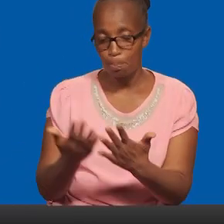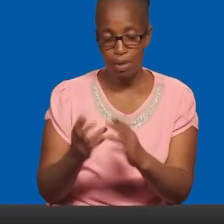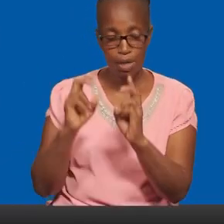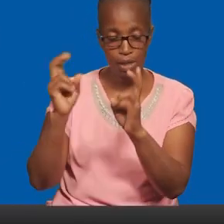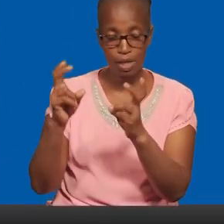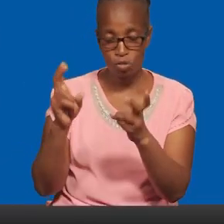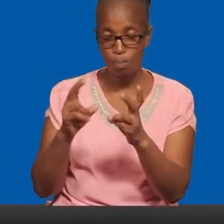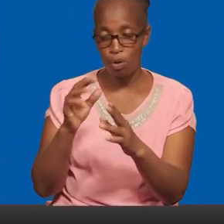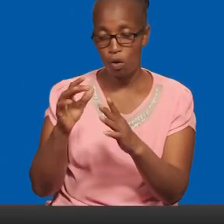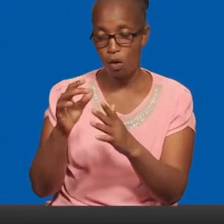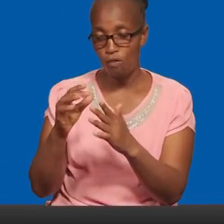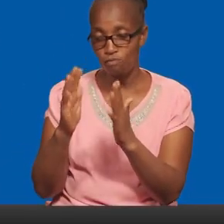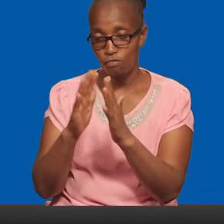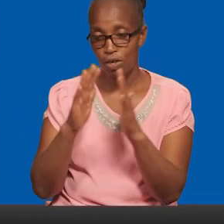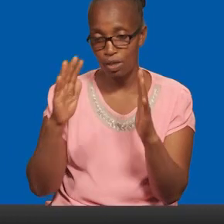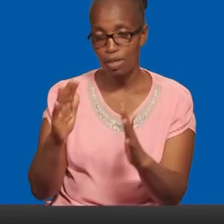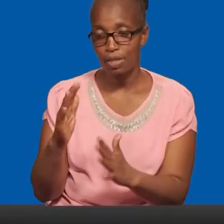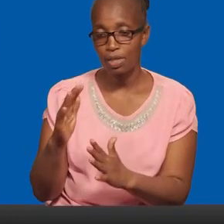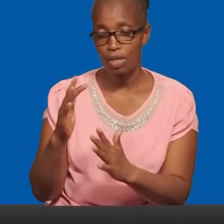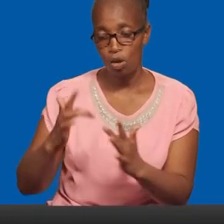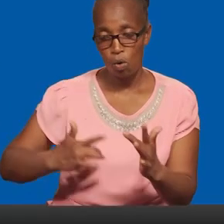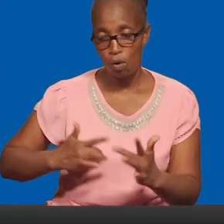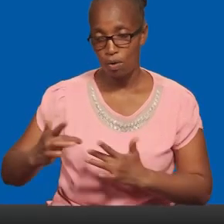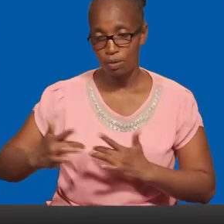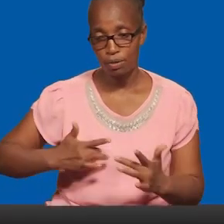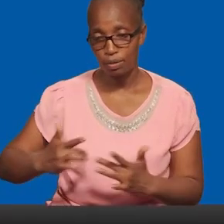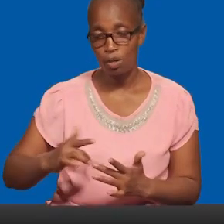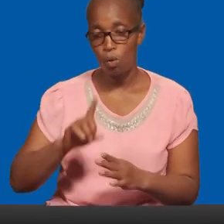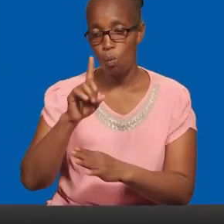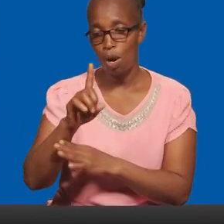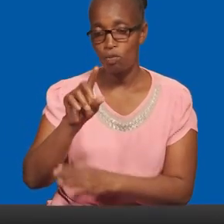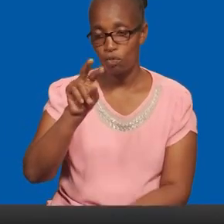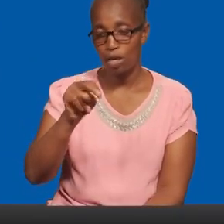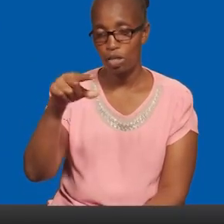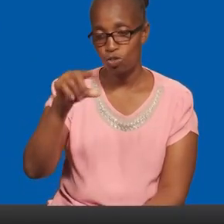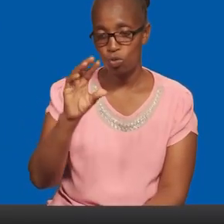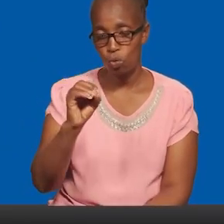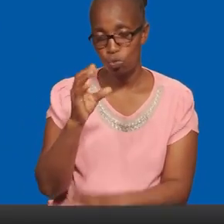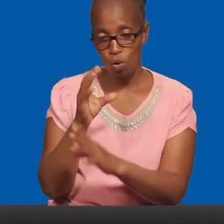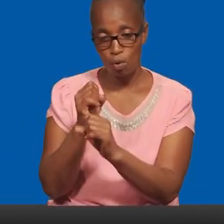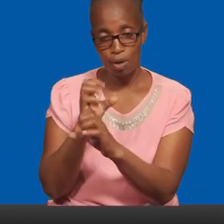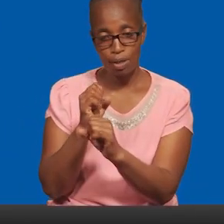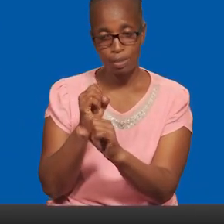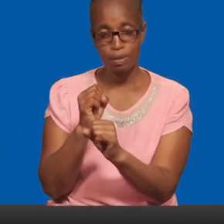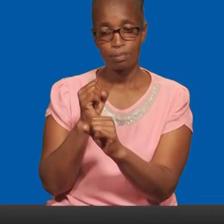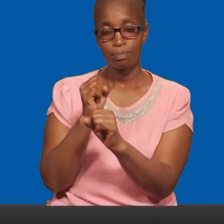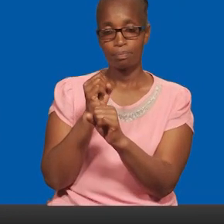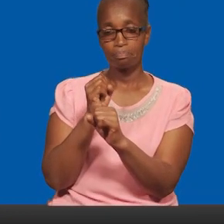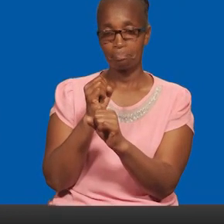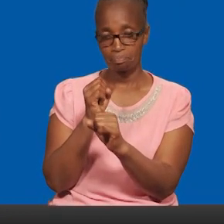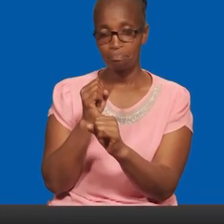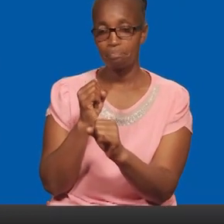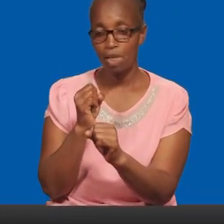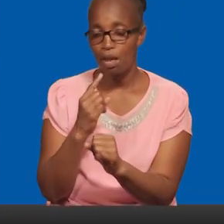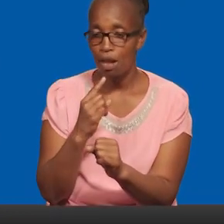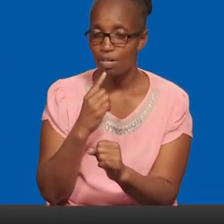it comes to matters or raising concerns about gender-based issues. Hata hivyo, afisa wa shirika lisilo la kiserikali la